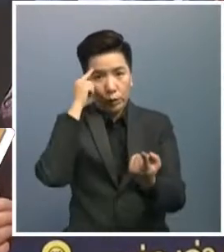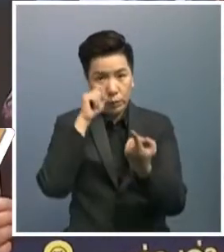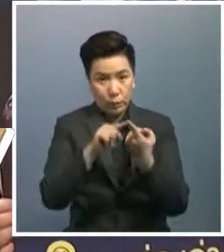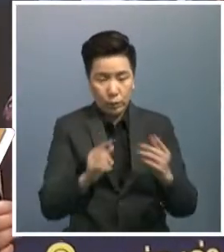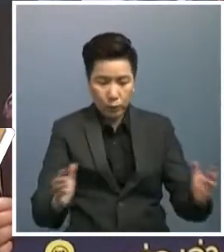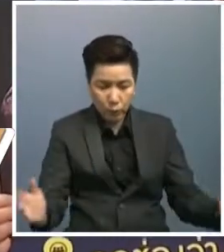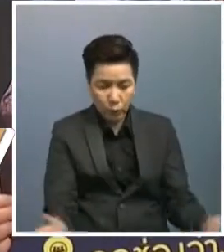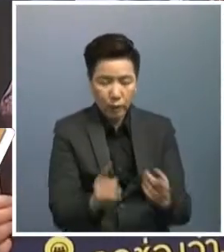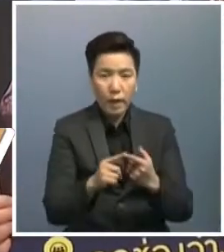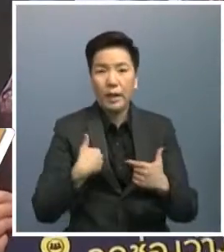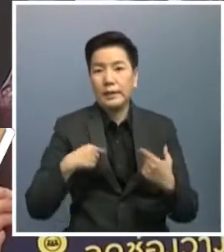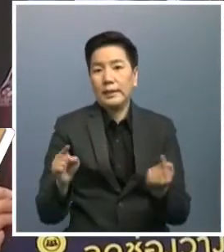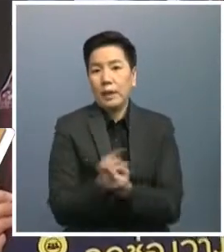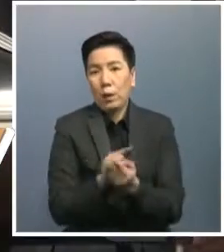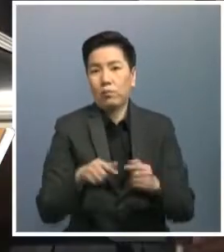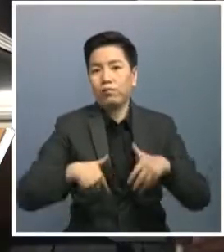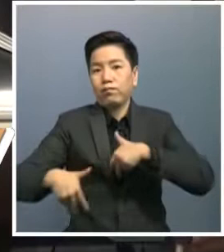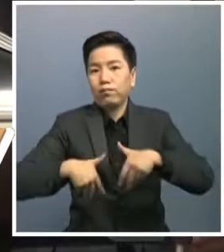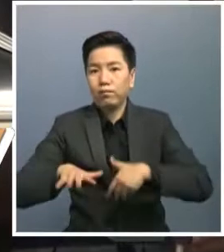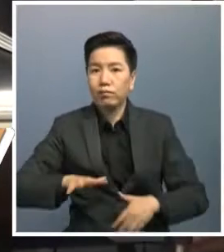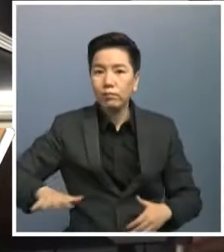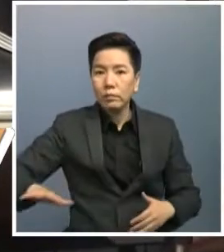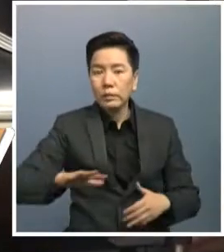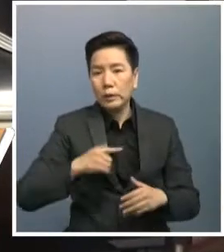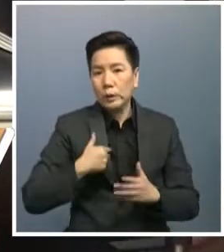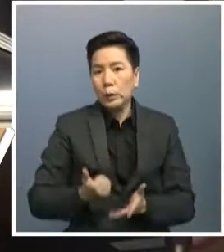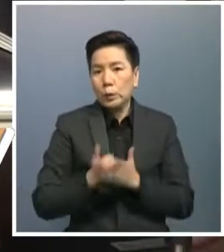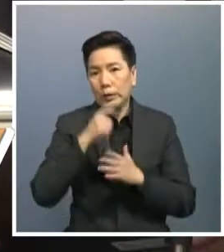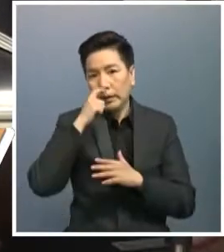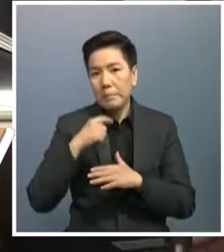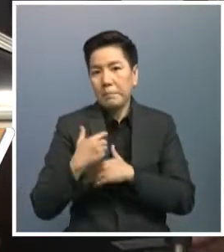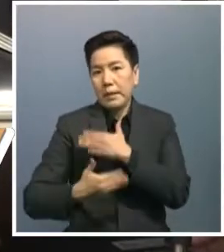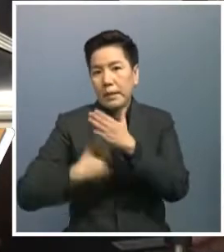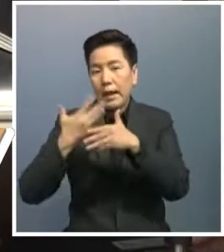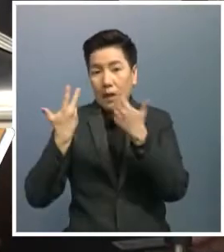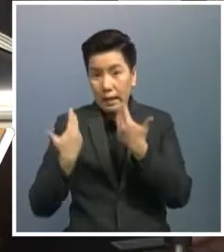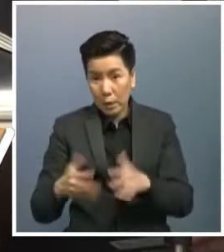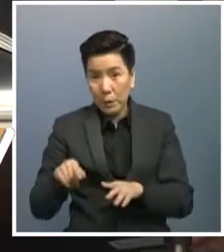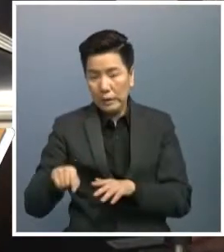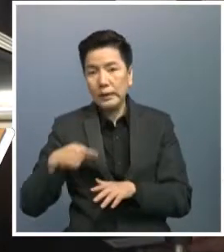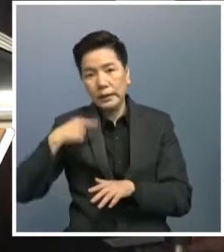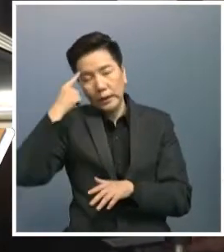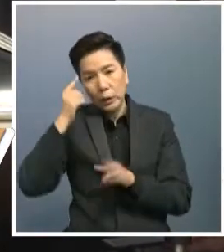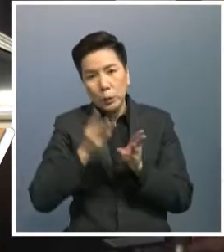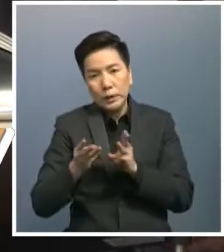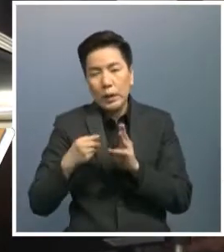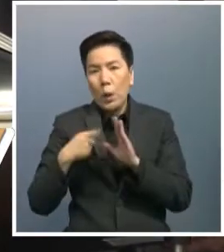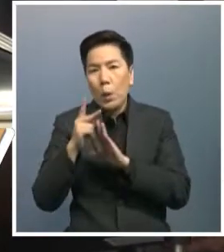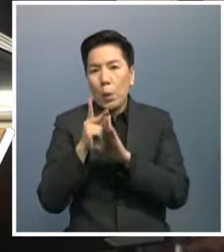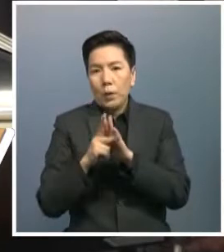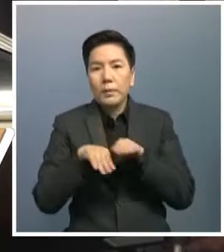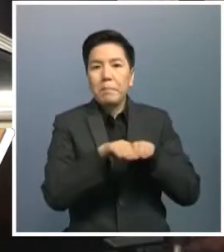ให้องค์กรภาคประชาสังคมได้มีส่วนในการพัฒนาประเทศแล้วยังเป็นการกำหนดแนวทางการปฏิบัติอย่างมี